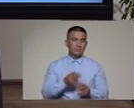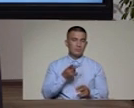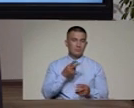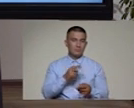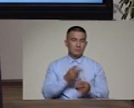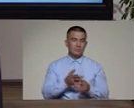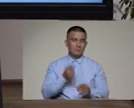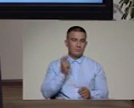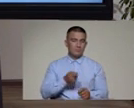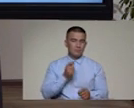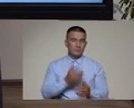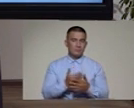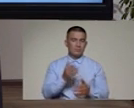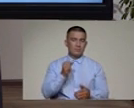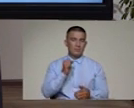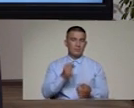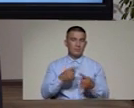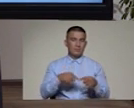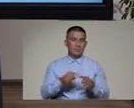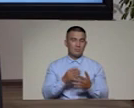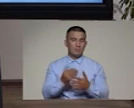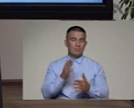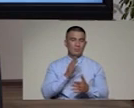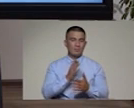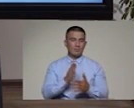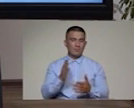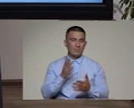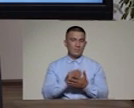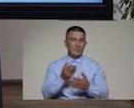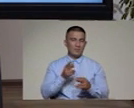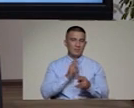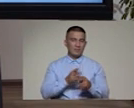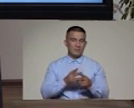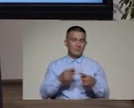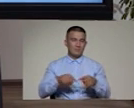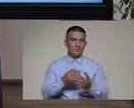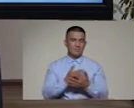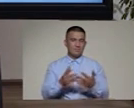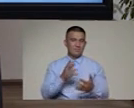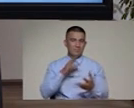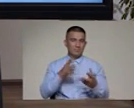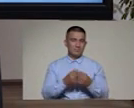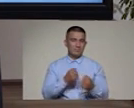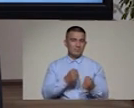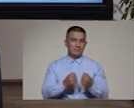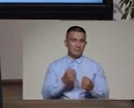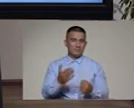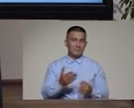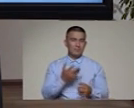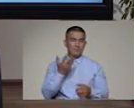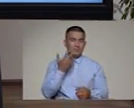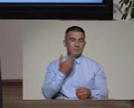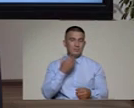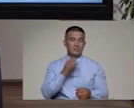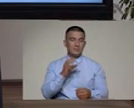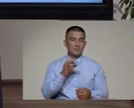bolg'alanuvchan, agregat holati deyarli barcha metallarda qattiq, faqatgina simobda esa suyuq